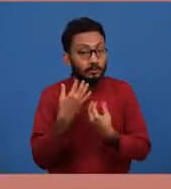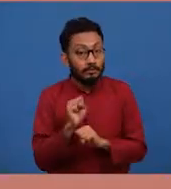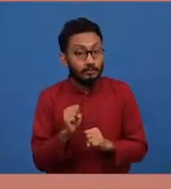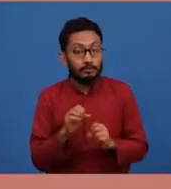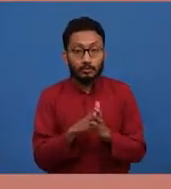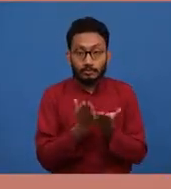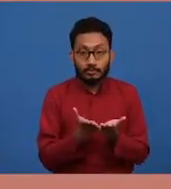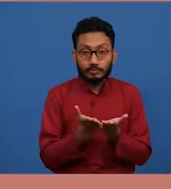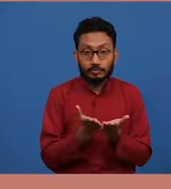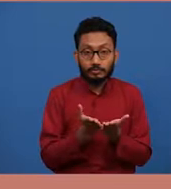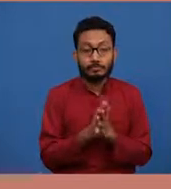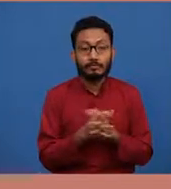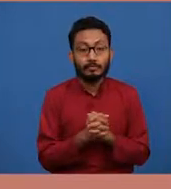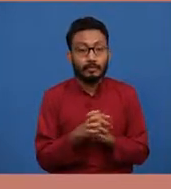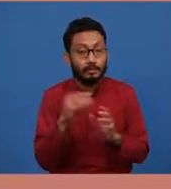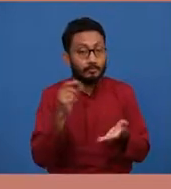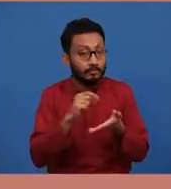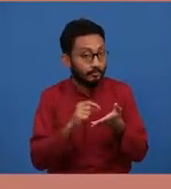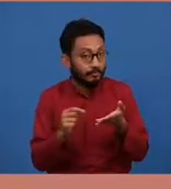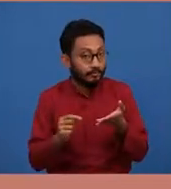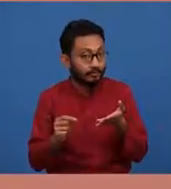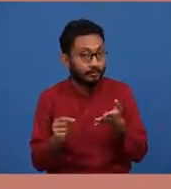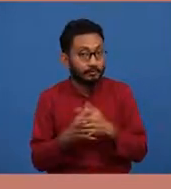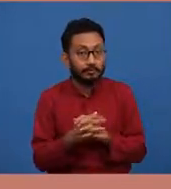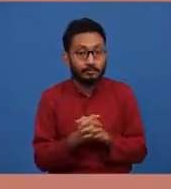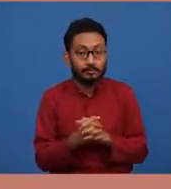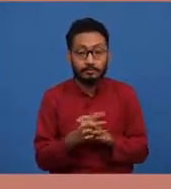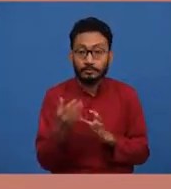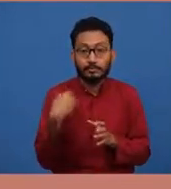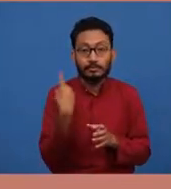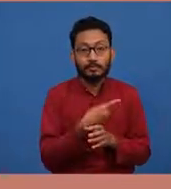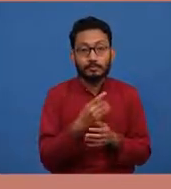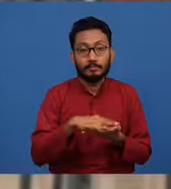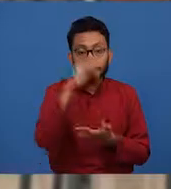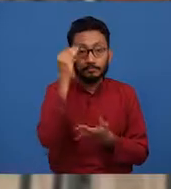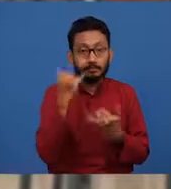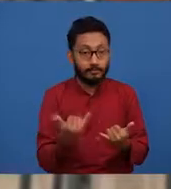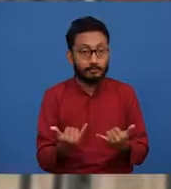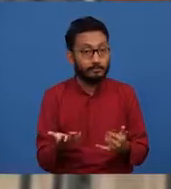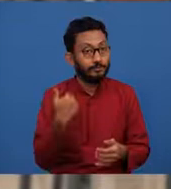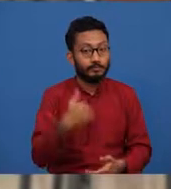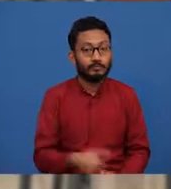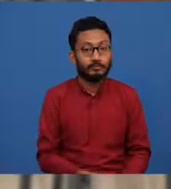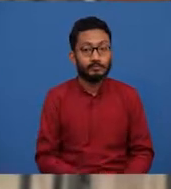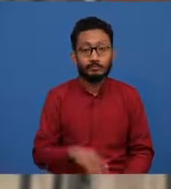Oh, dah sediakan buku nota dan pensel? Ayuh kita